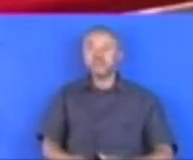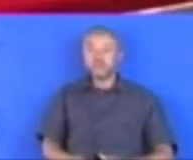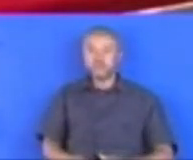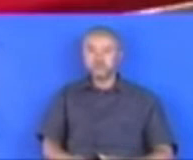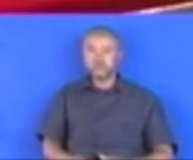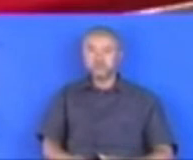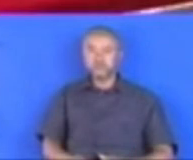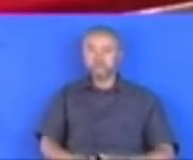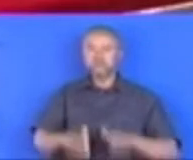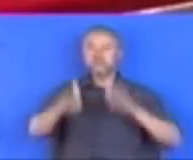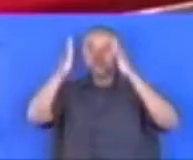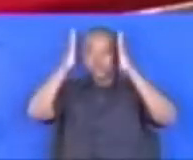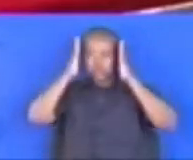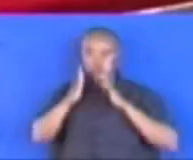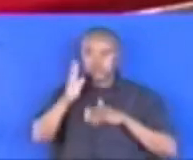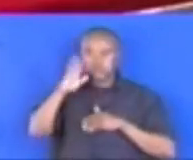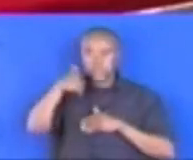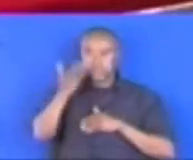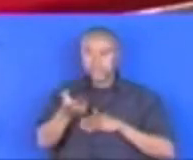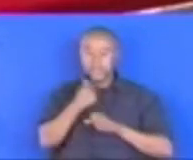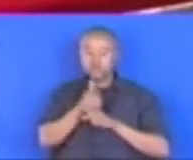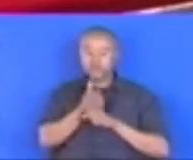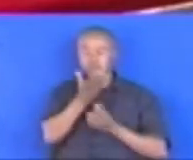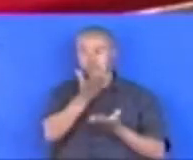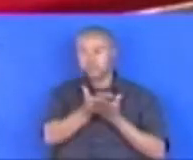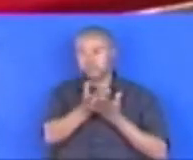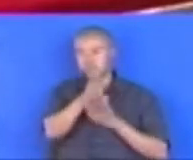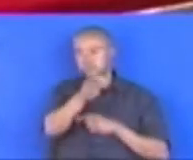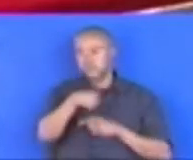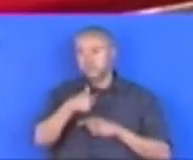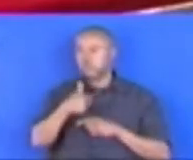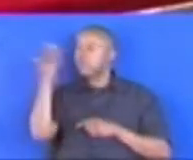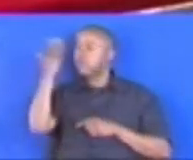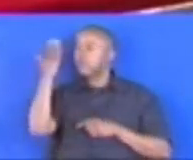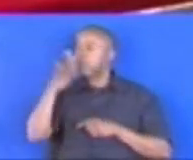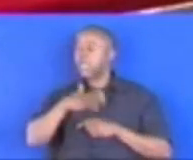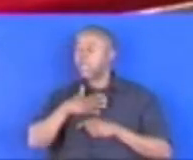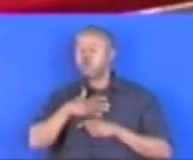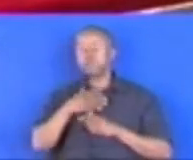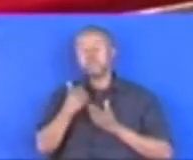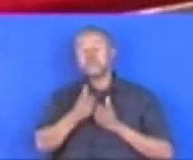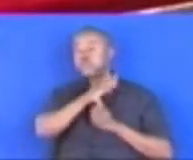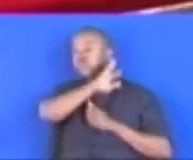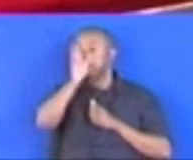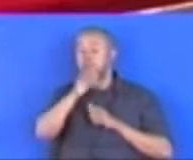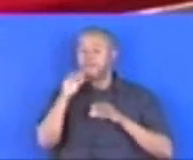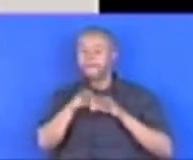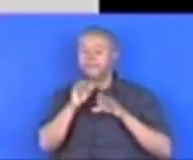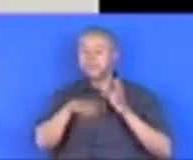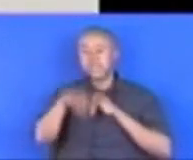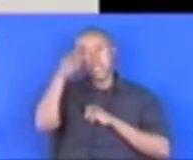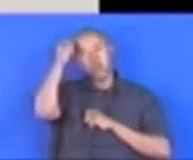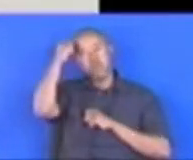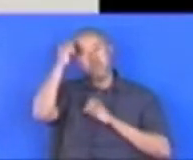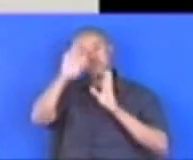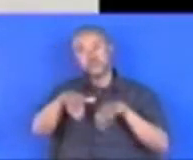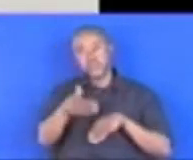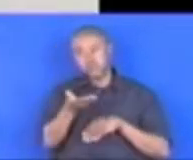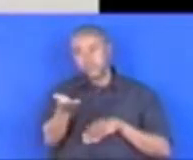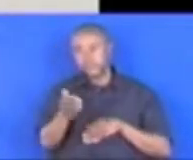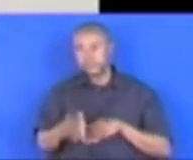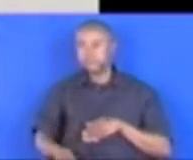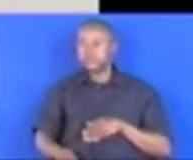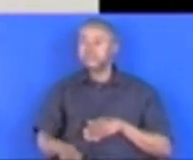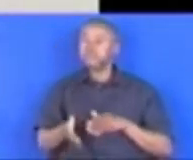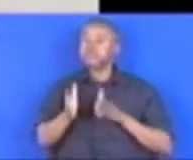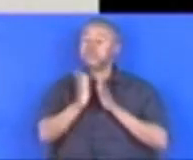Mheshimiwa Naibu Spika, baada ya utangulizi huo, naomba hotuba yangu na viambatisho vyake viingizwe kwenye Hansard. Aidha, naomba kutoa maelezo